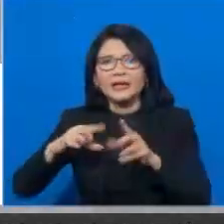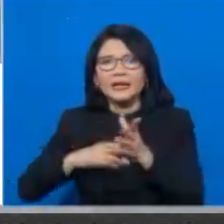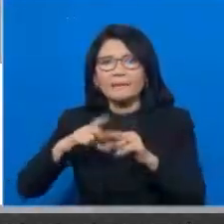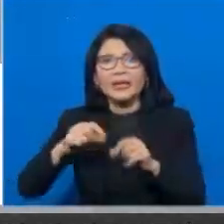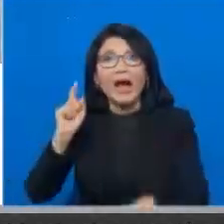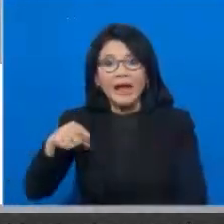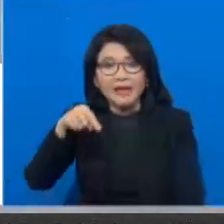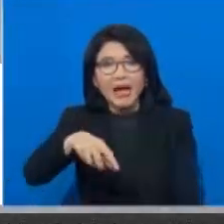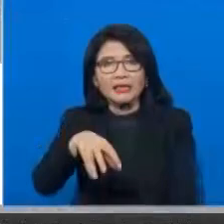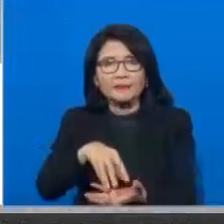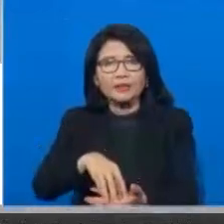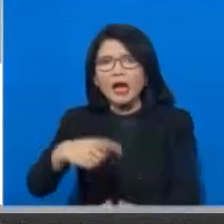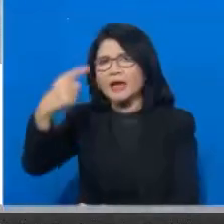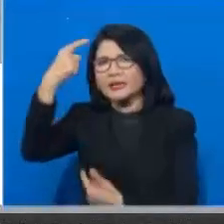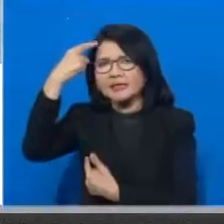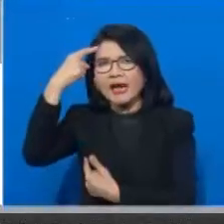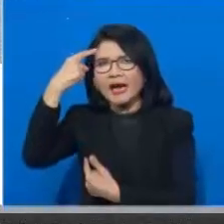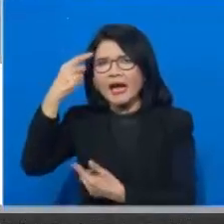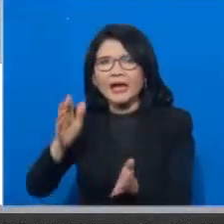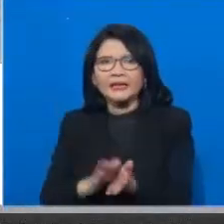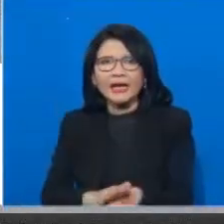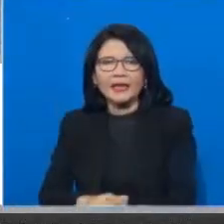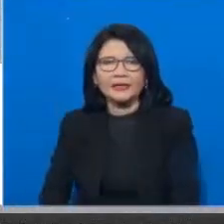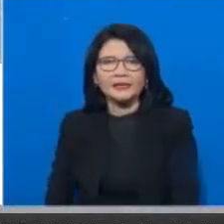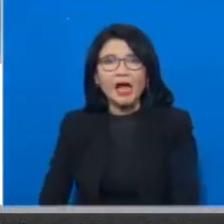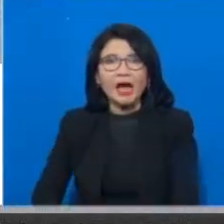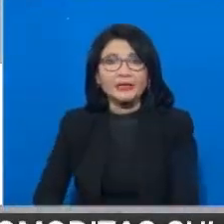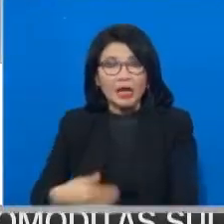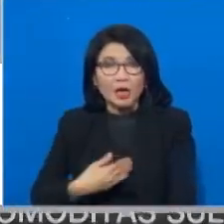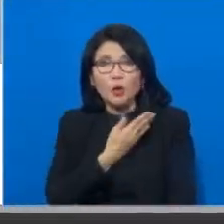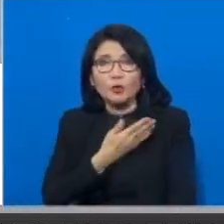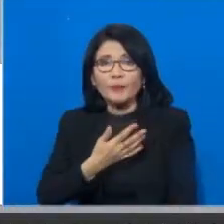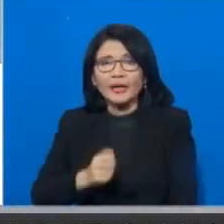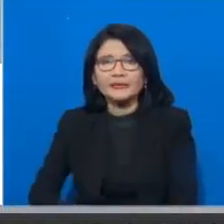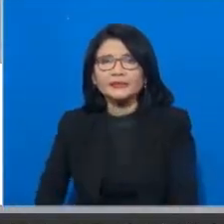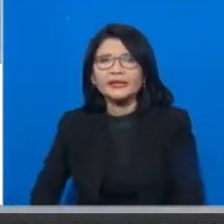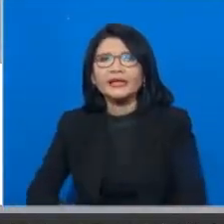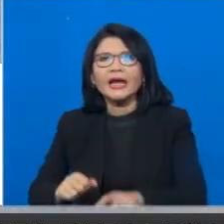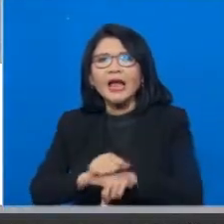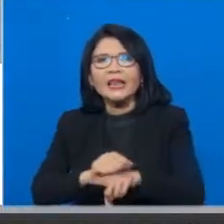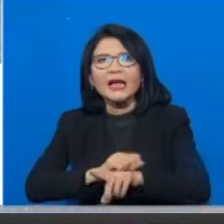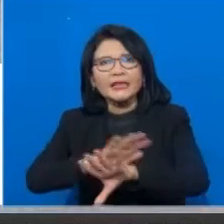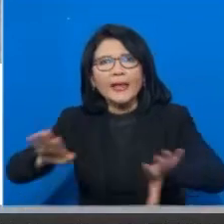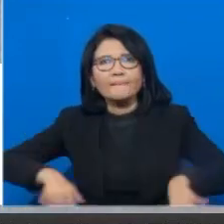kejadian. Tersangka menemani korban Dante saat latihan berenang di kolam renang di kawasan Duren Sawit, Jakarta